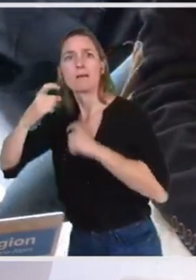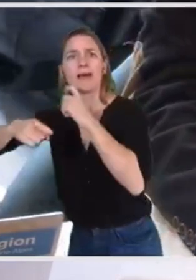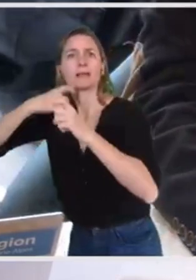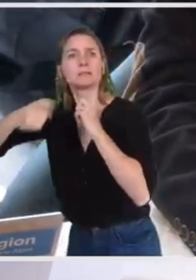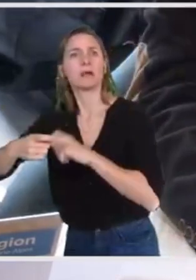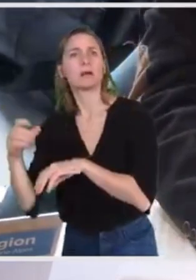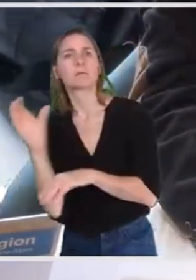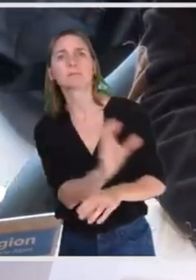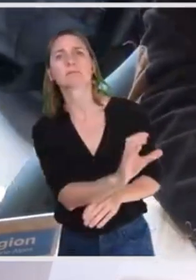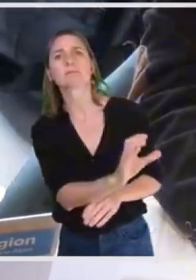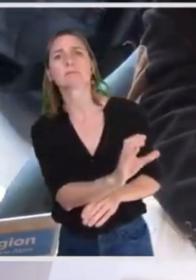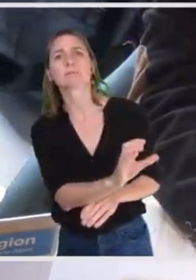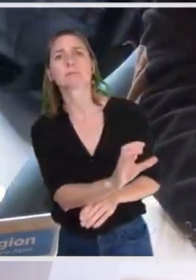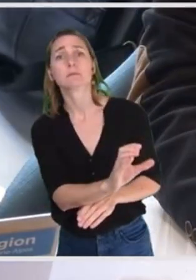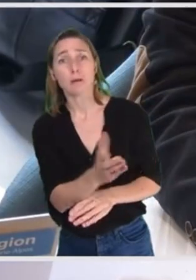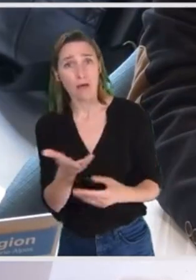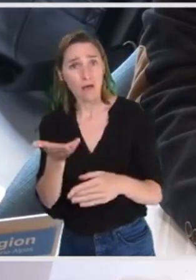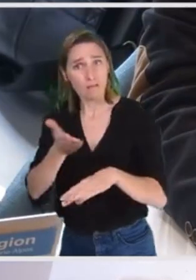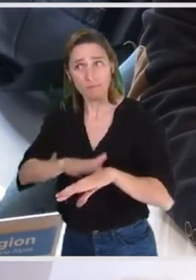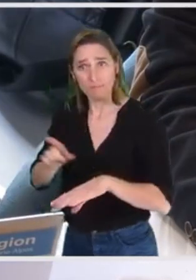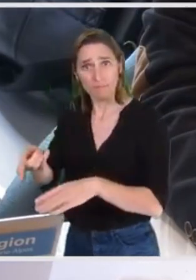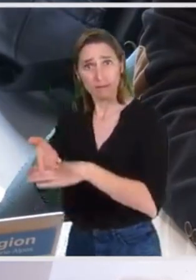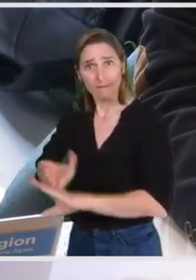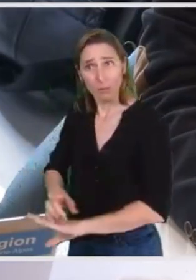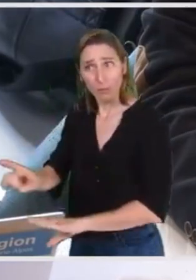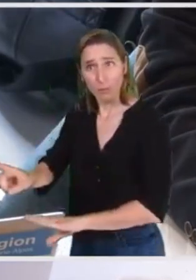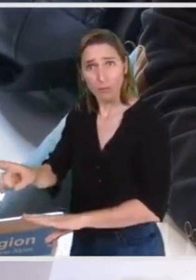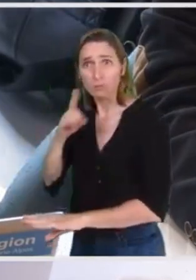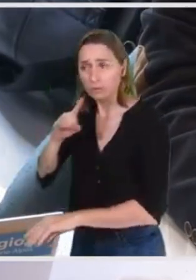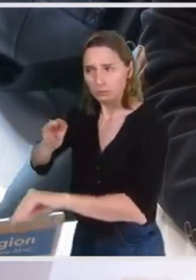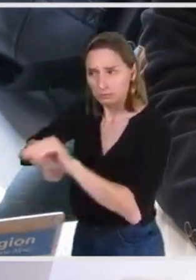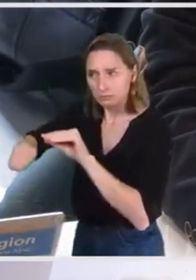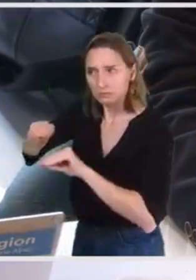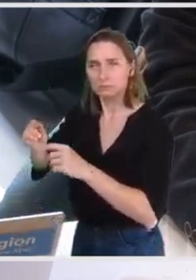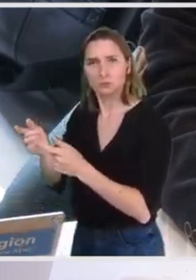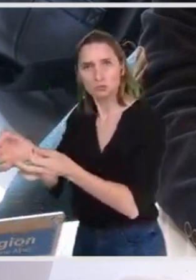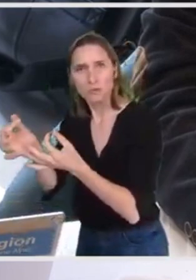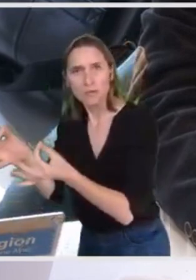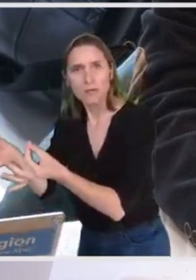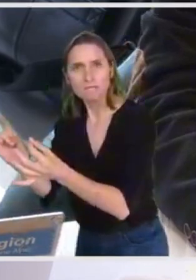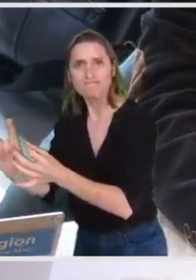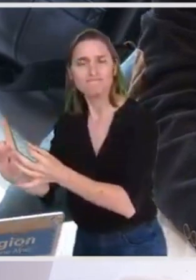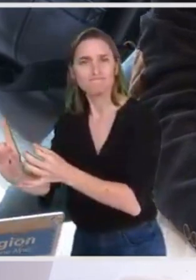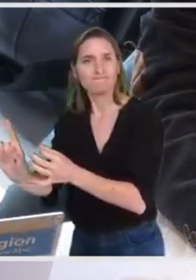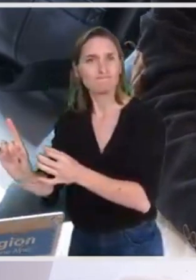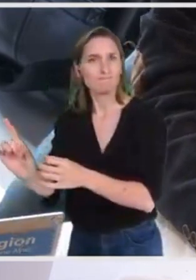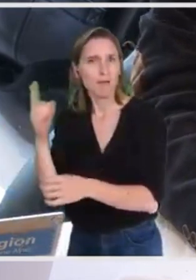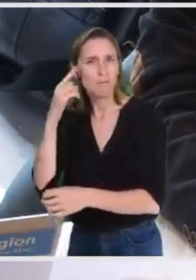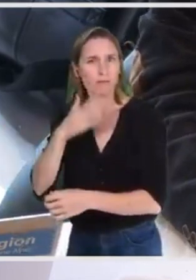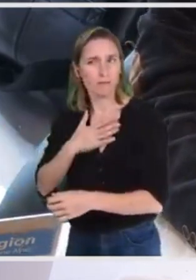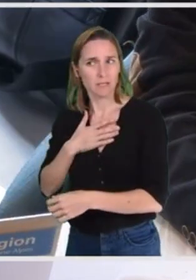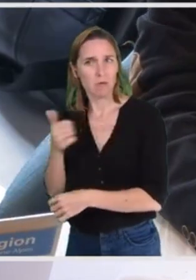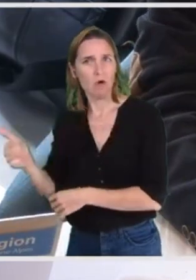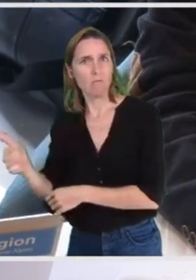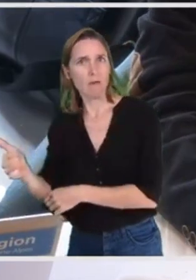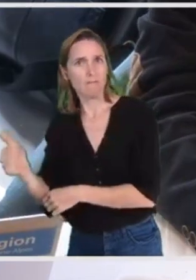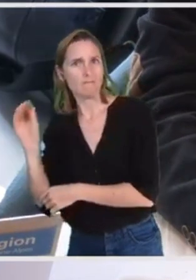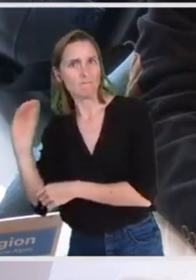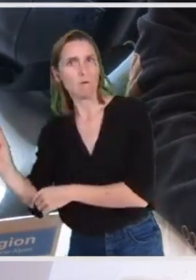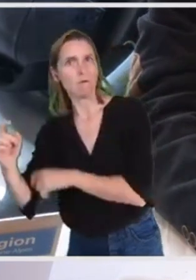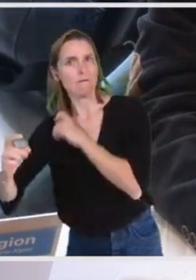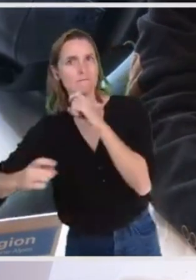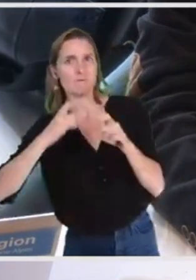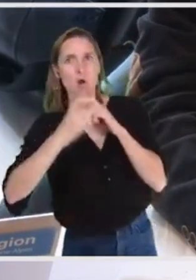des hommes agresseurs. Et pourtant, je pense que ce sont eux les causes de violence. Et c'est une suggestion.